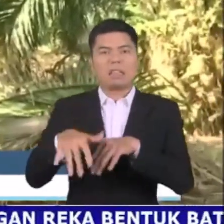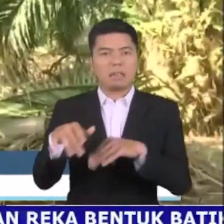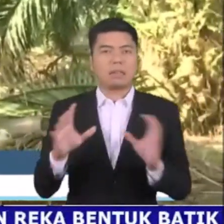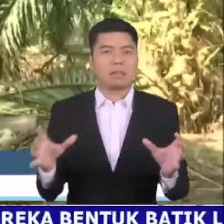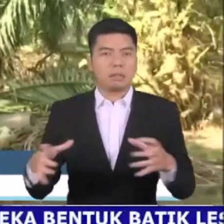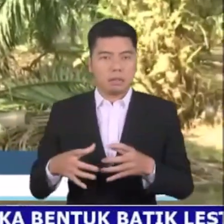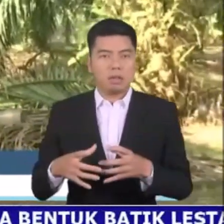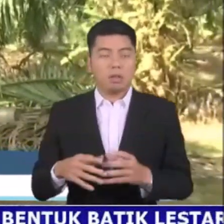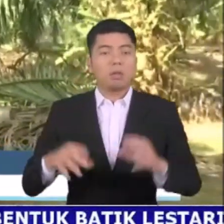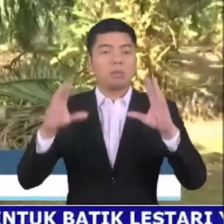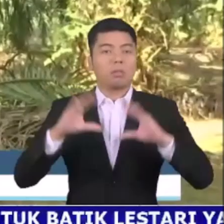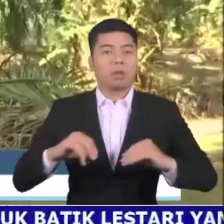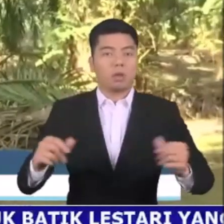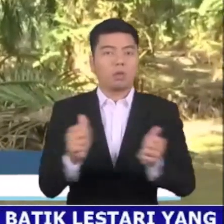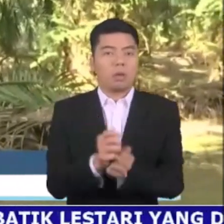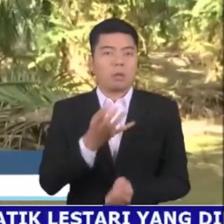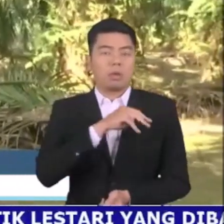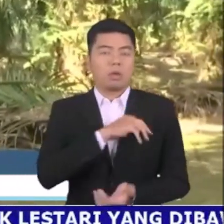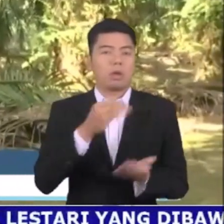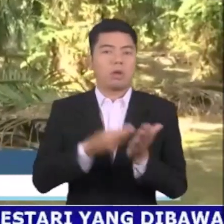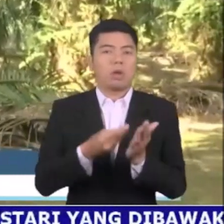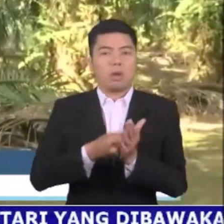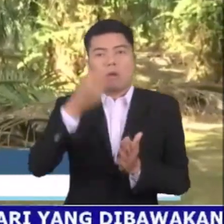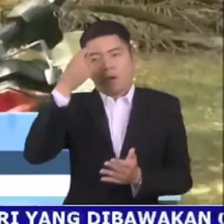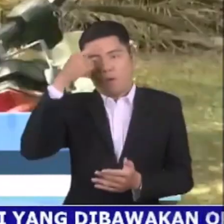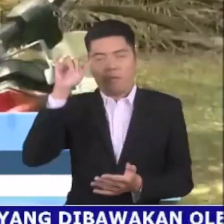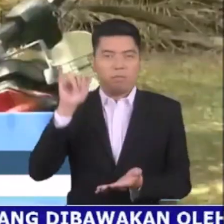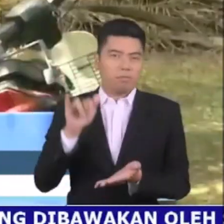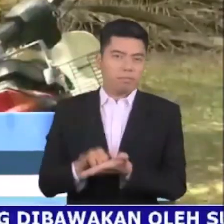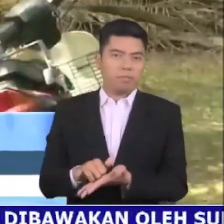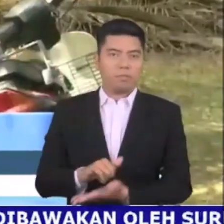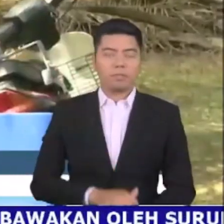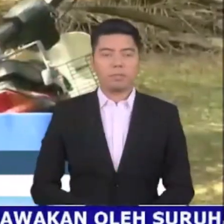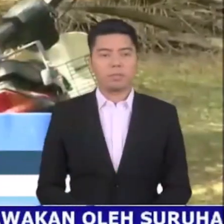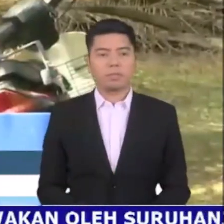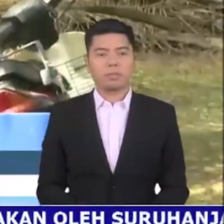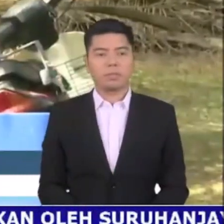perbincangan akan dilaksana bersama Kementerian kewangan bagi tujuan